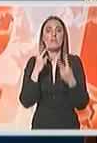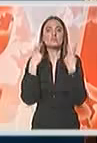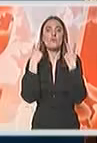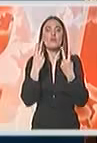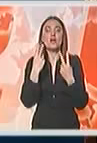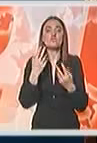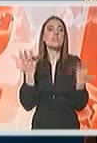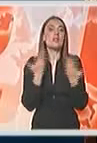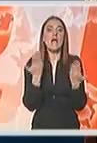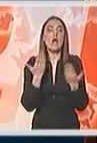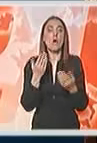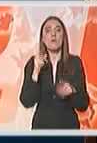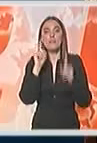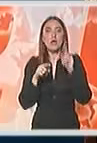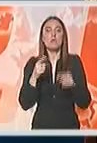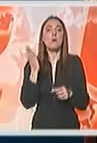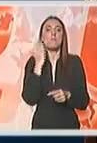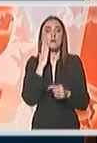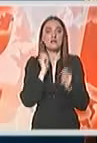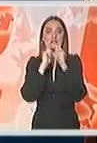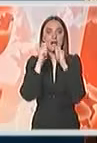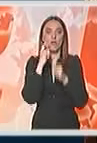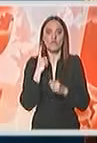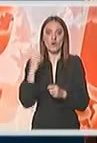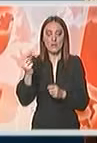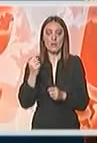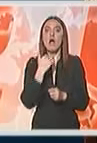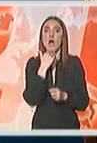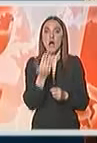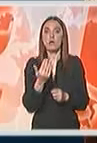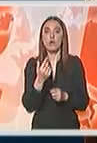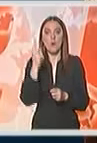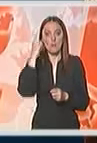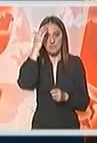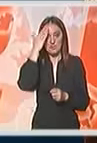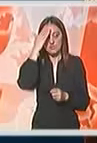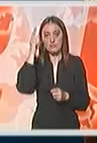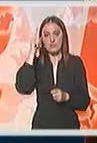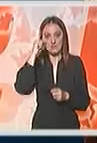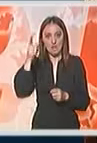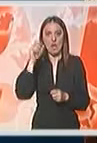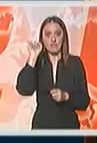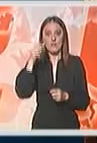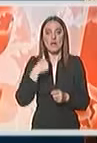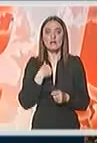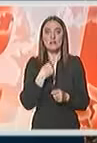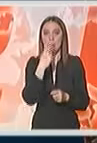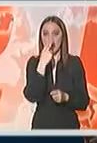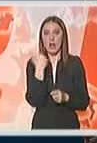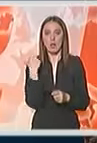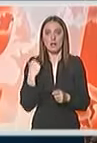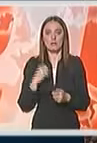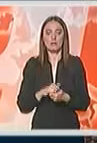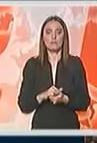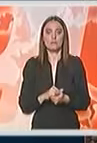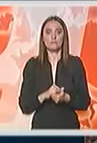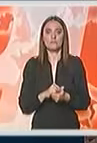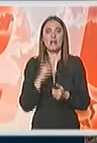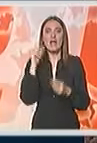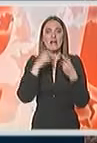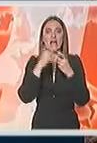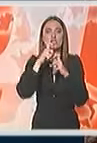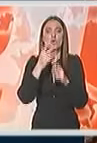nekog dostojnog sagovornika. Ako, mislim, zna da sam maloletan. Rastku